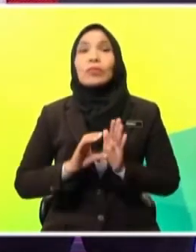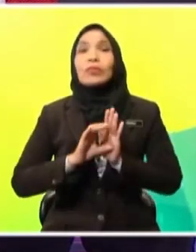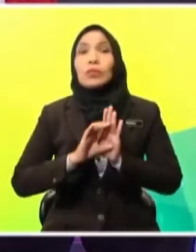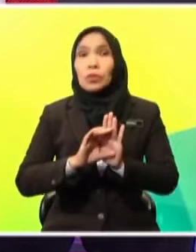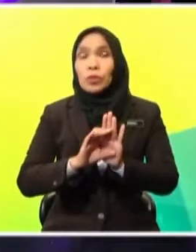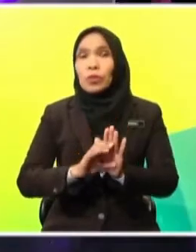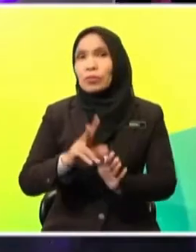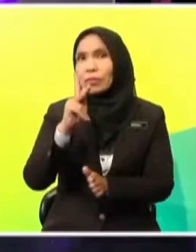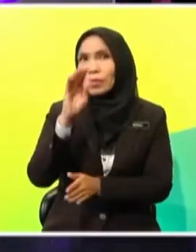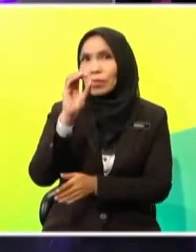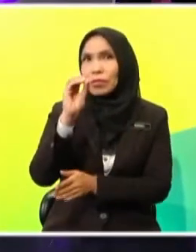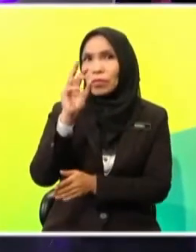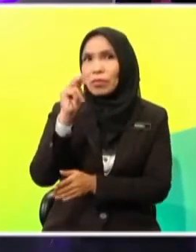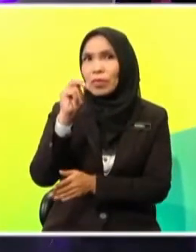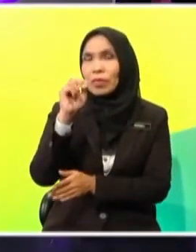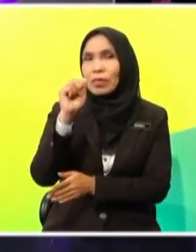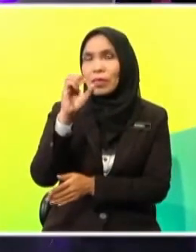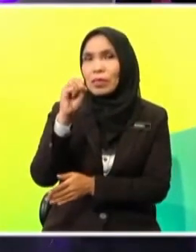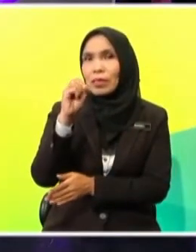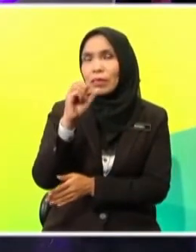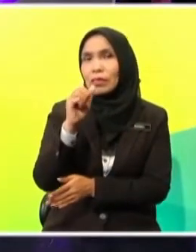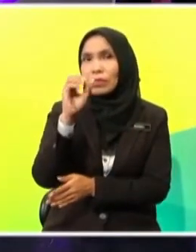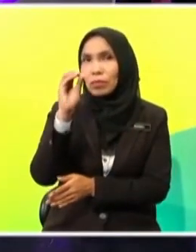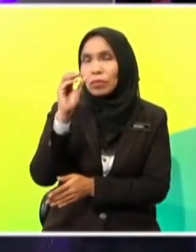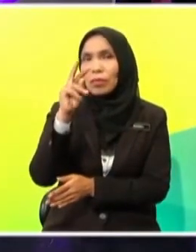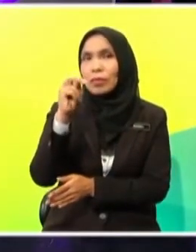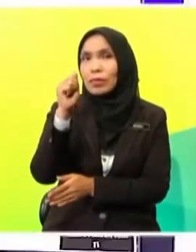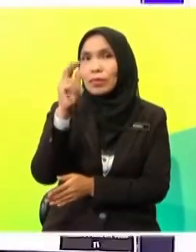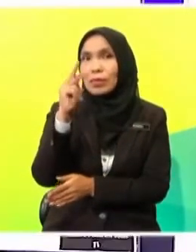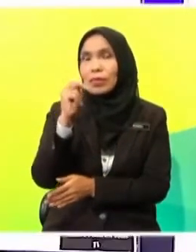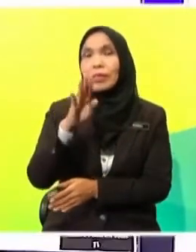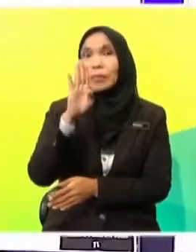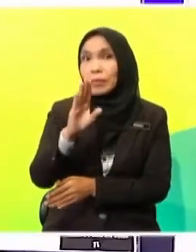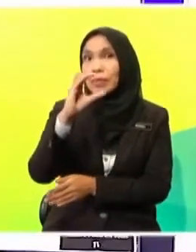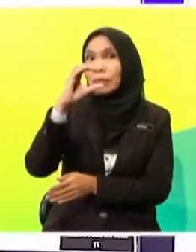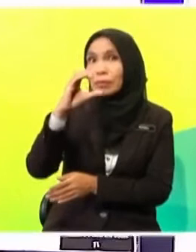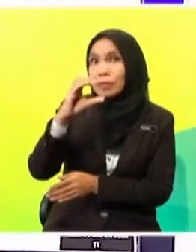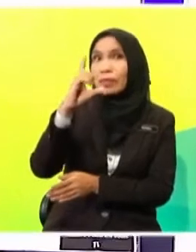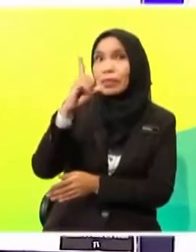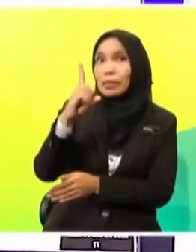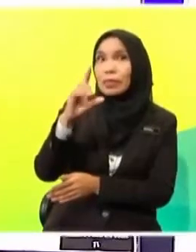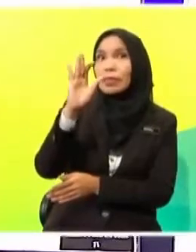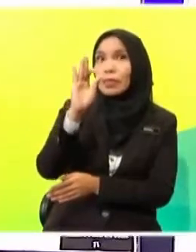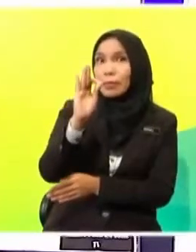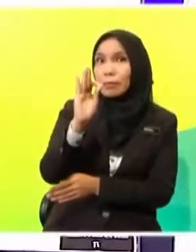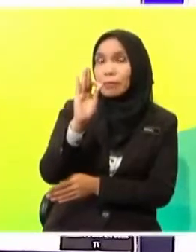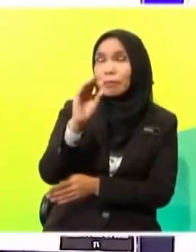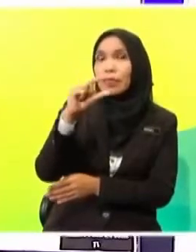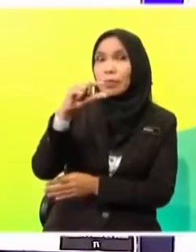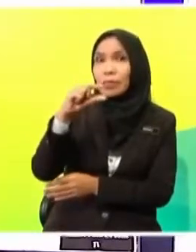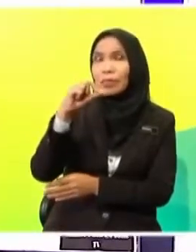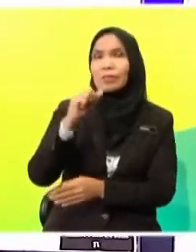concern Abby di lagi-lagi di lagi Es lagi